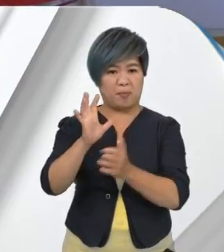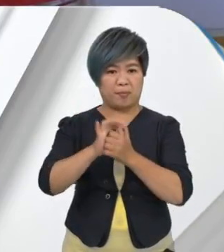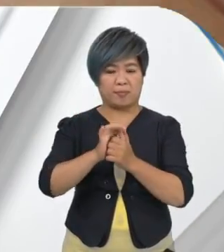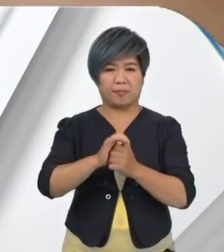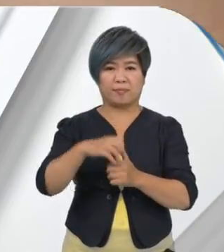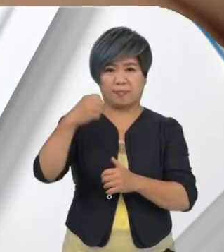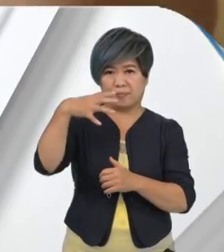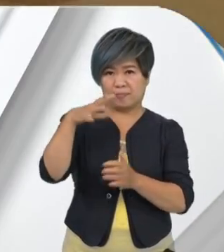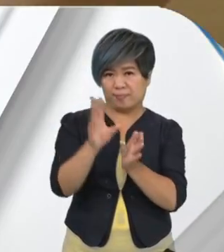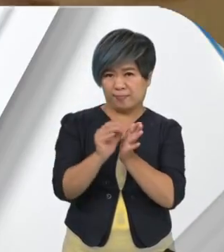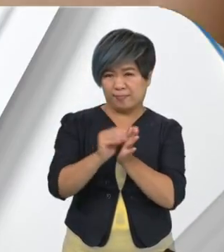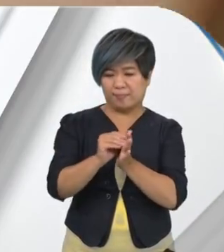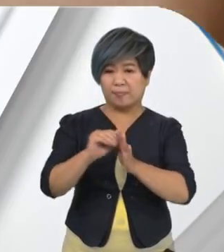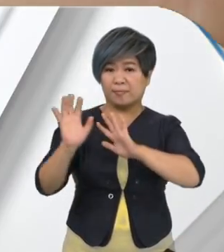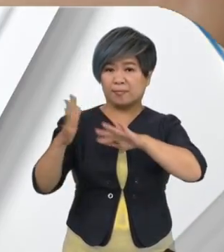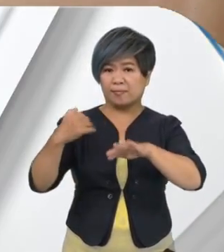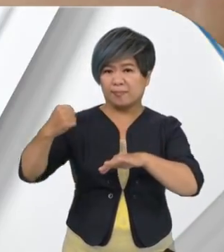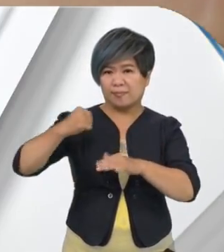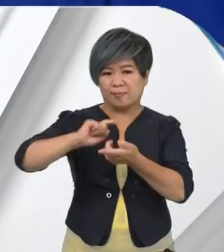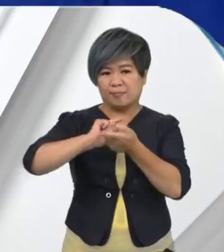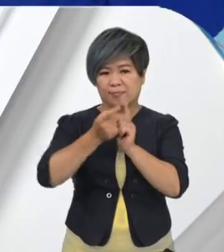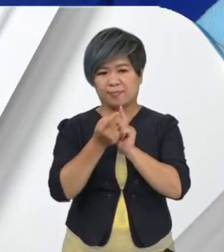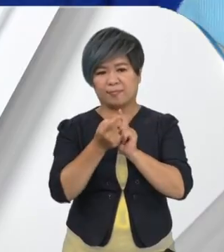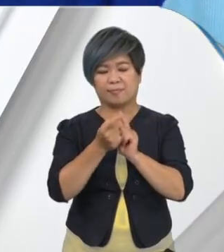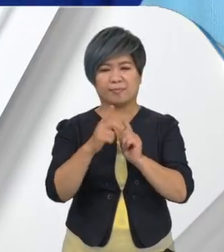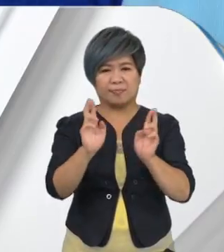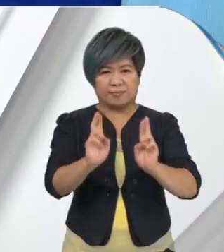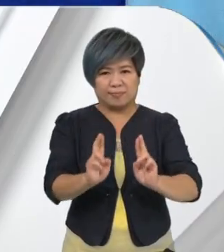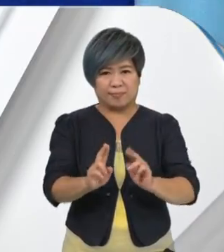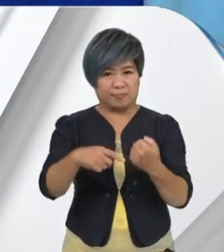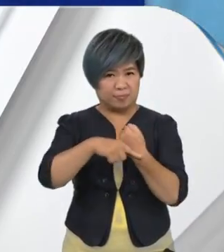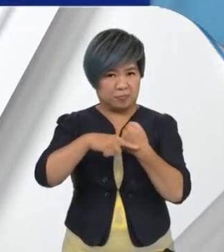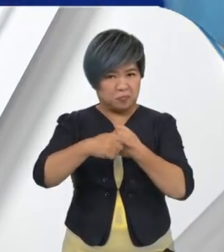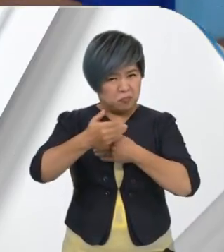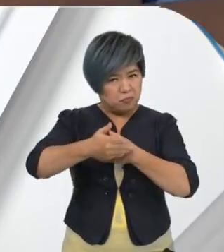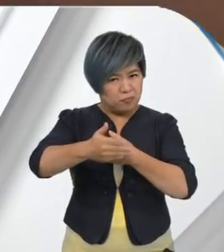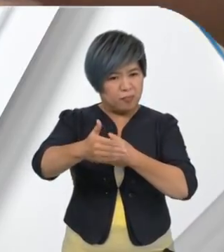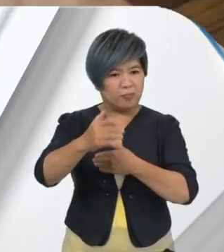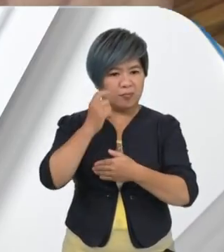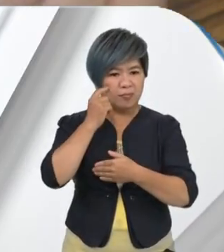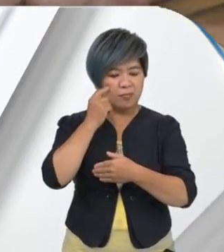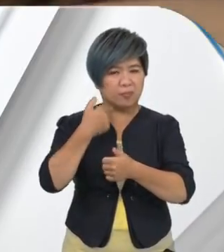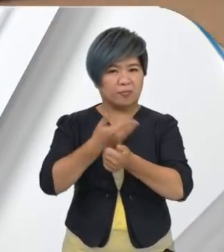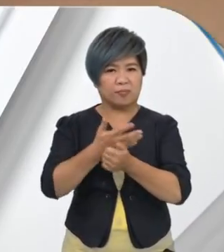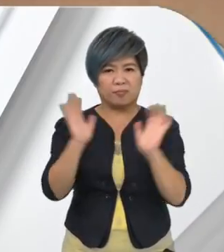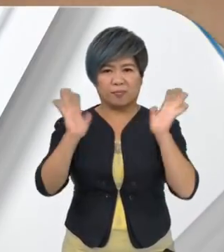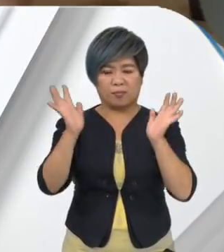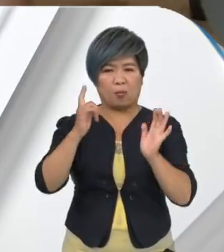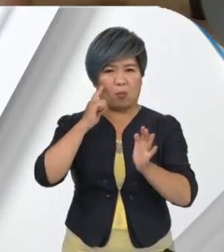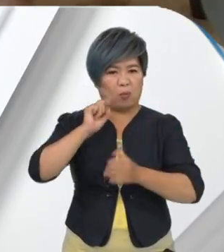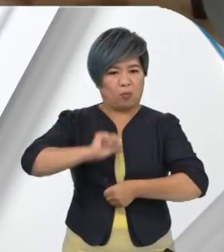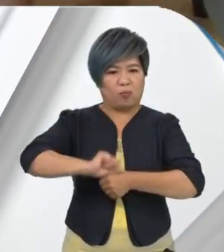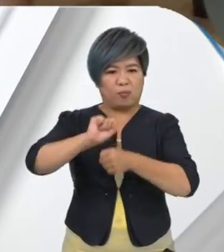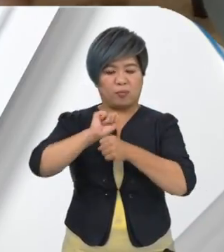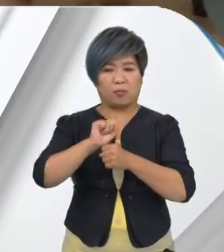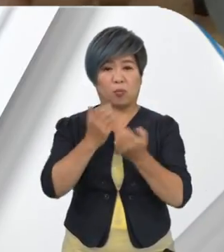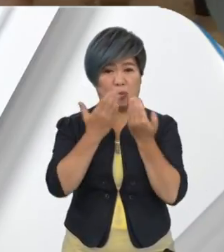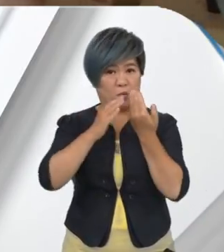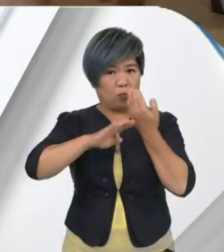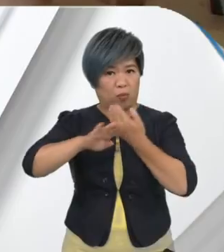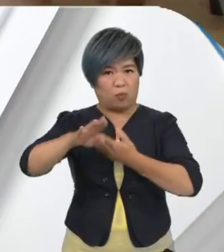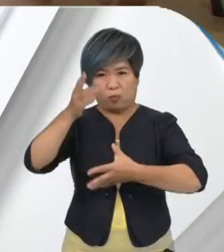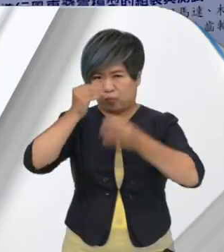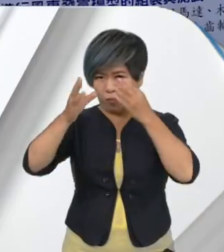板，将风力同叶能板做天力，同研发的过程迪拜，不少朋友累积了许多课堂以外的知